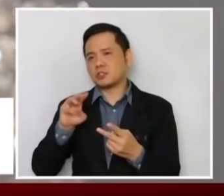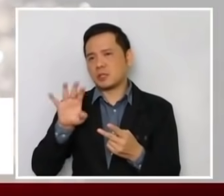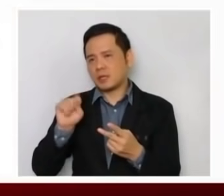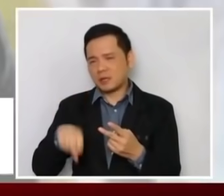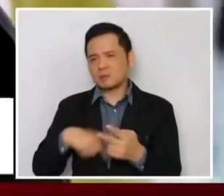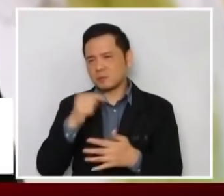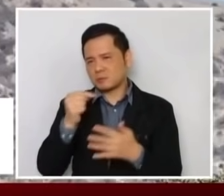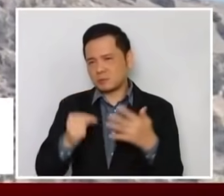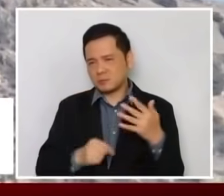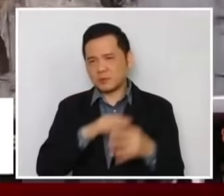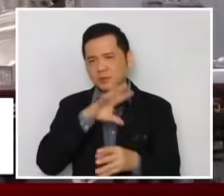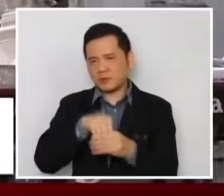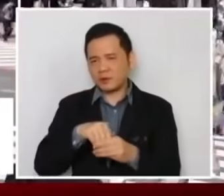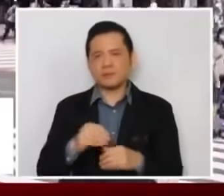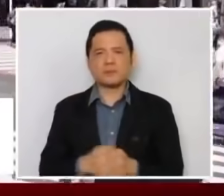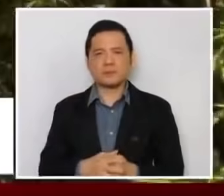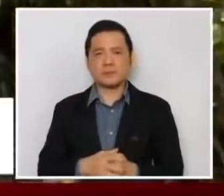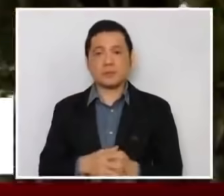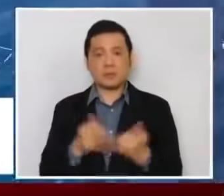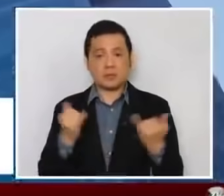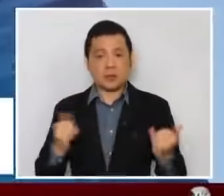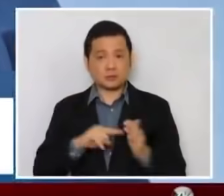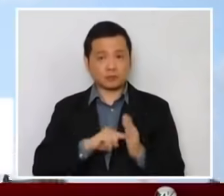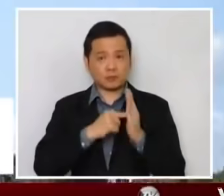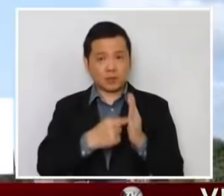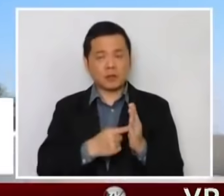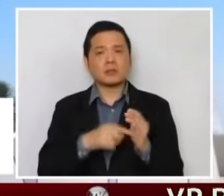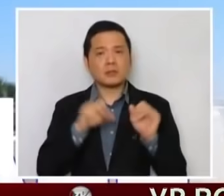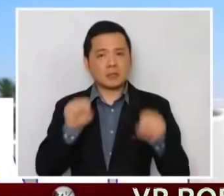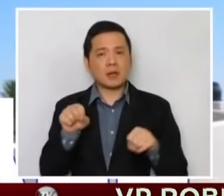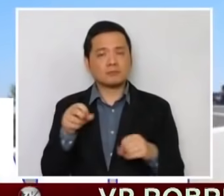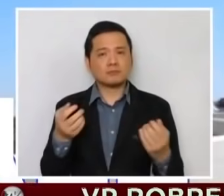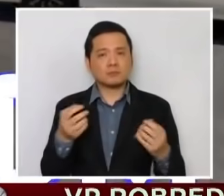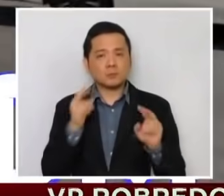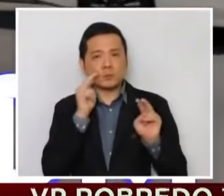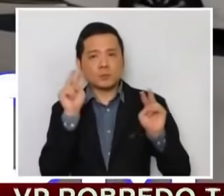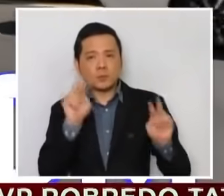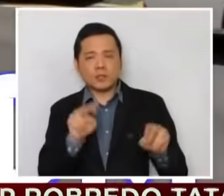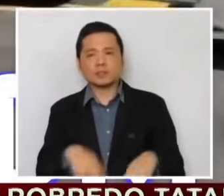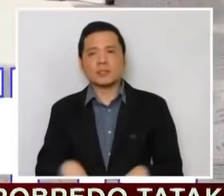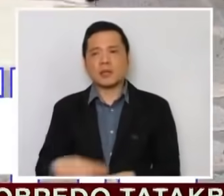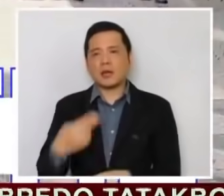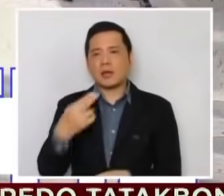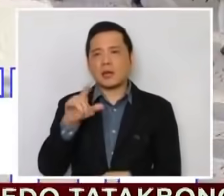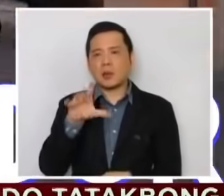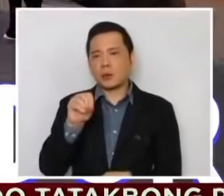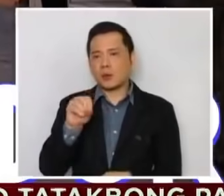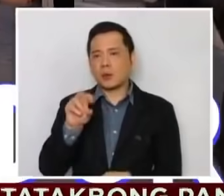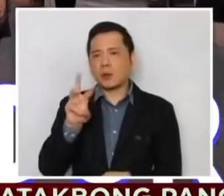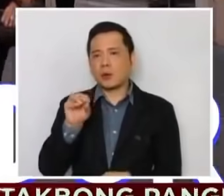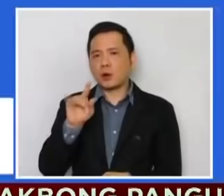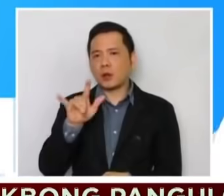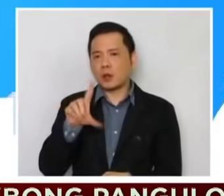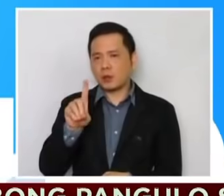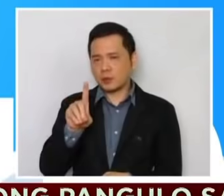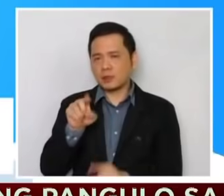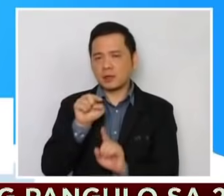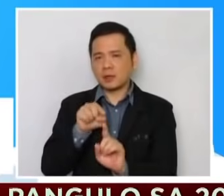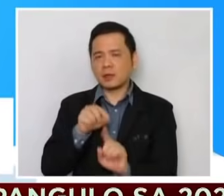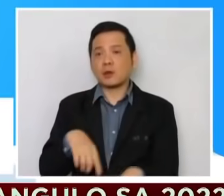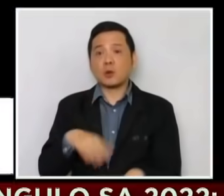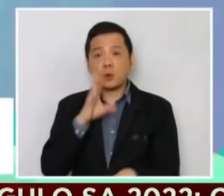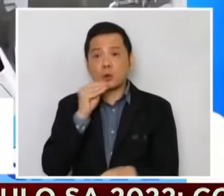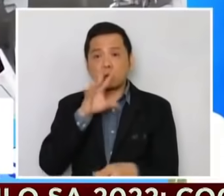Love. At simula ngayong araw, pwede na rin bumiyahe sa programang Hello World, tampok sina Fumiya Sankai,